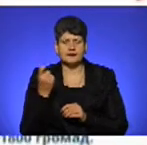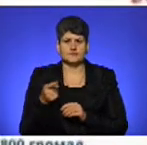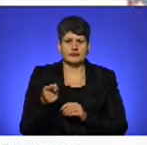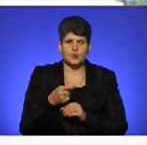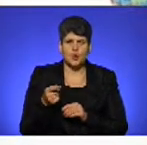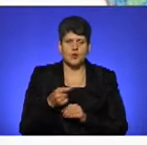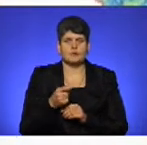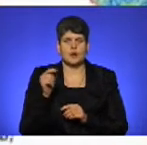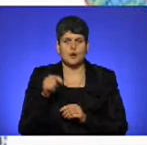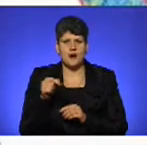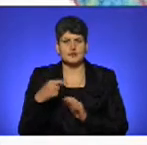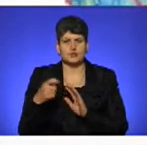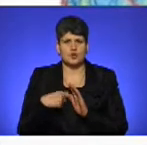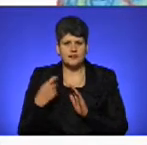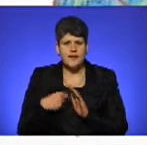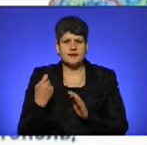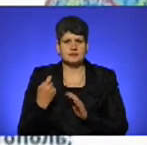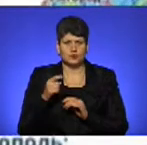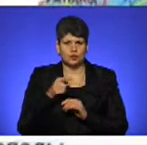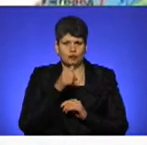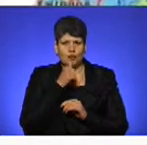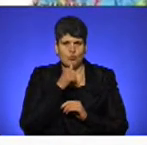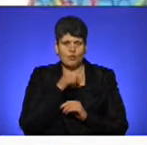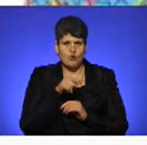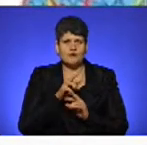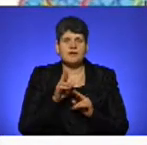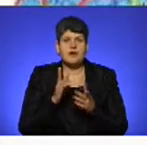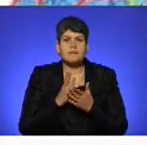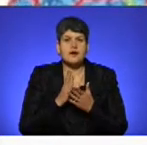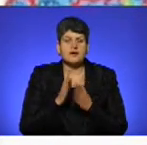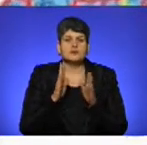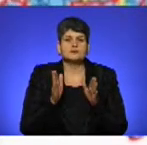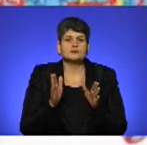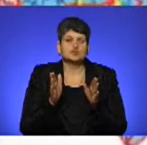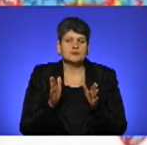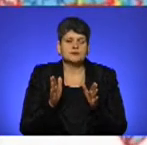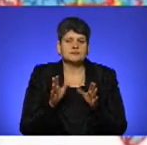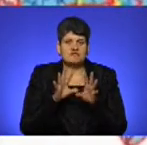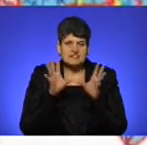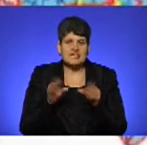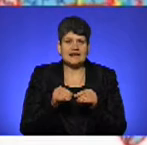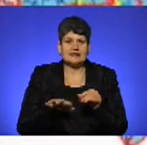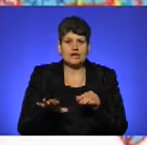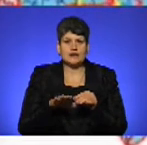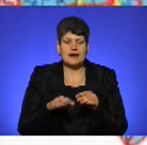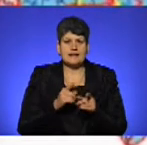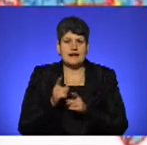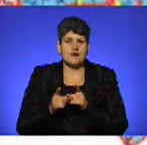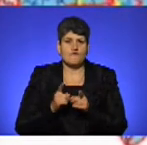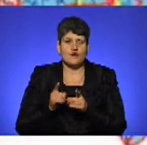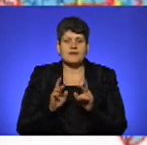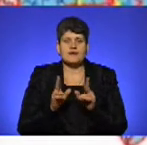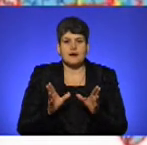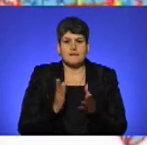Тернопільщина, Луганськ і Донецьк тут попробують, як мала би відбуватися взагалі територіальна реформа і як мали би